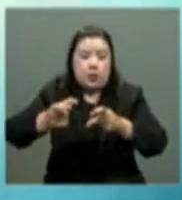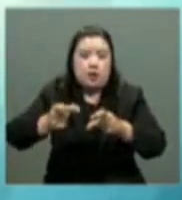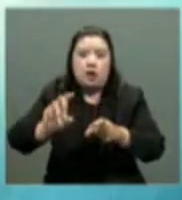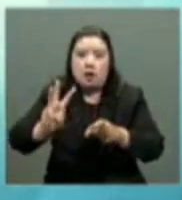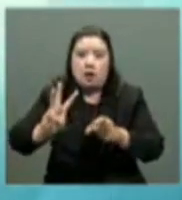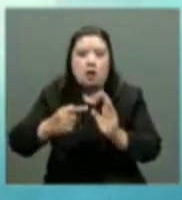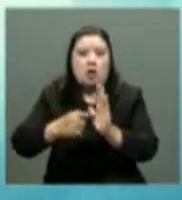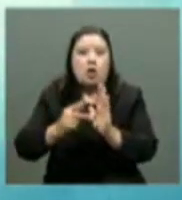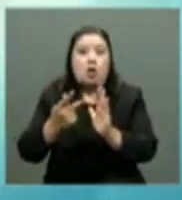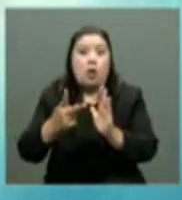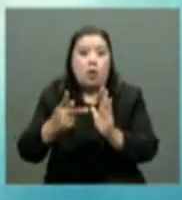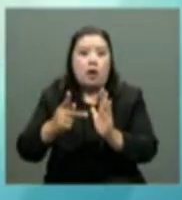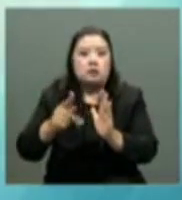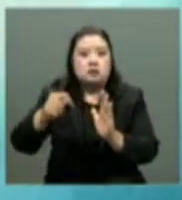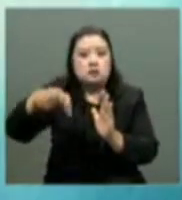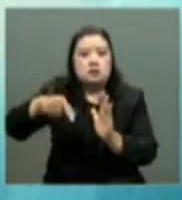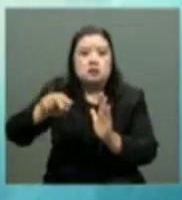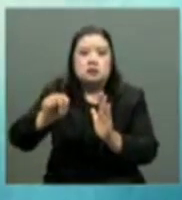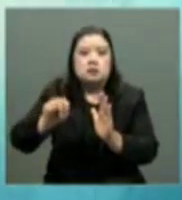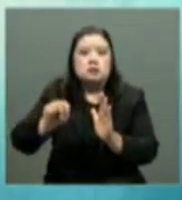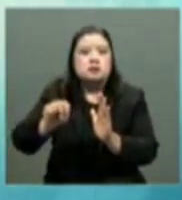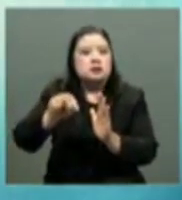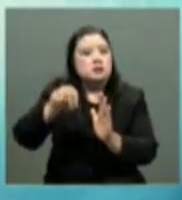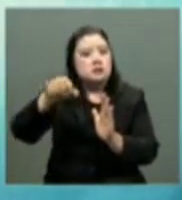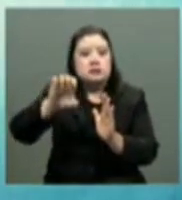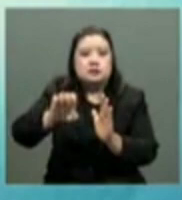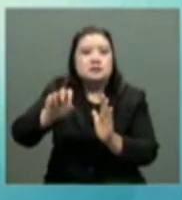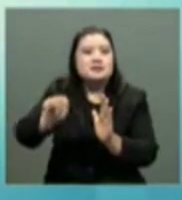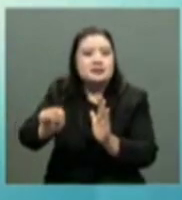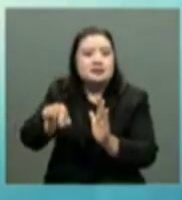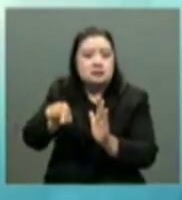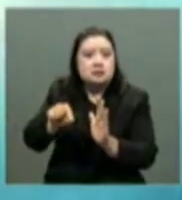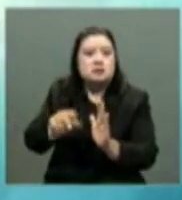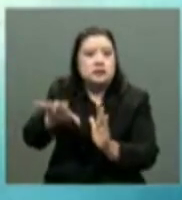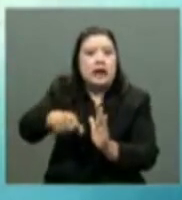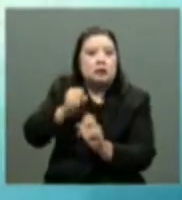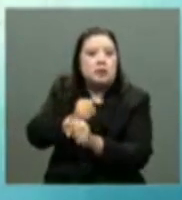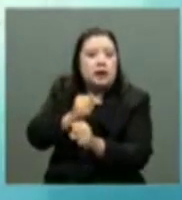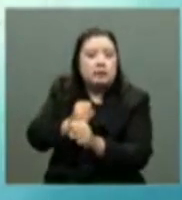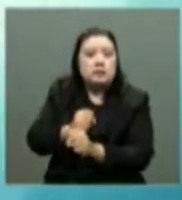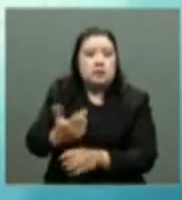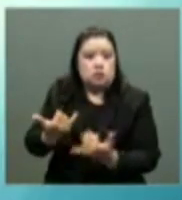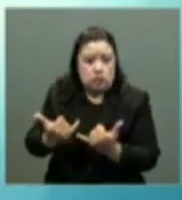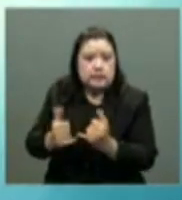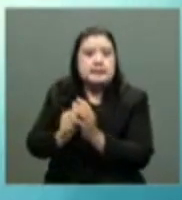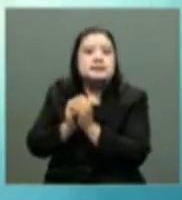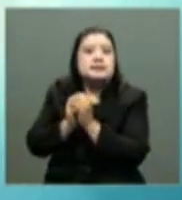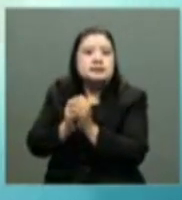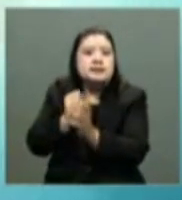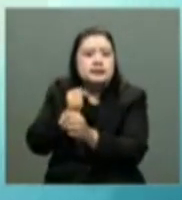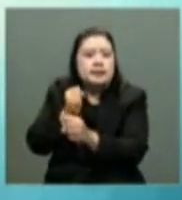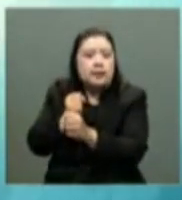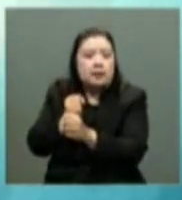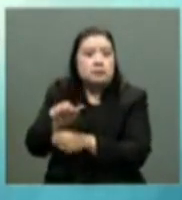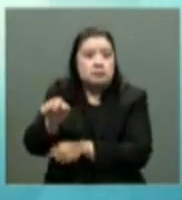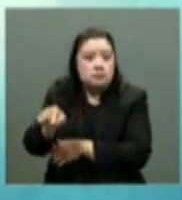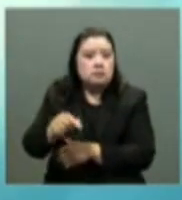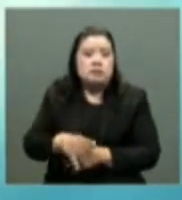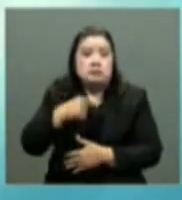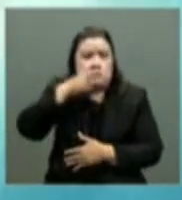ามที่จะดูแลวิจัยนะฮะจริงๆแล้วก็ไม่ใช่แค่จีนอย่างเดียวนะครับไทยเราก็ทำ